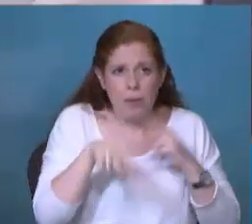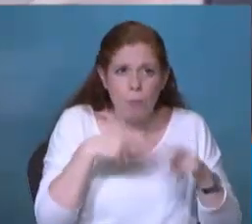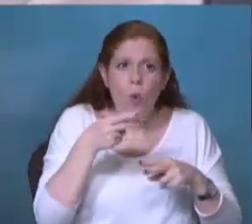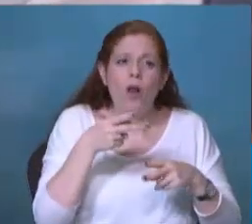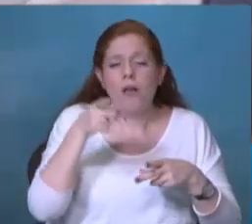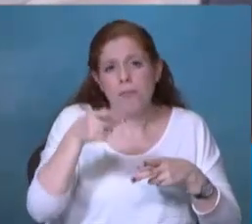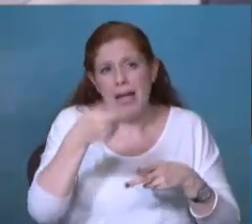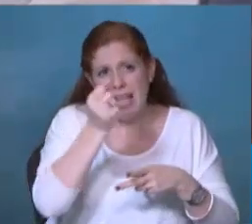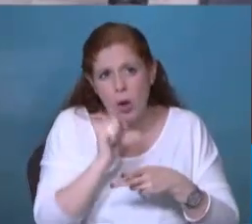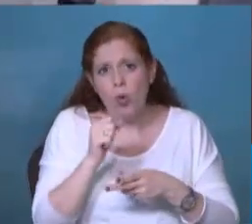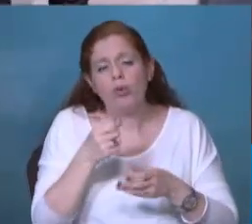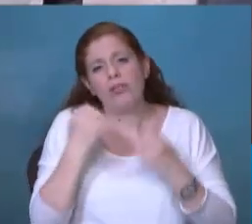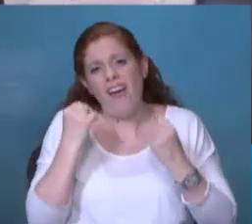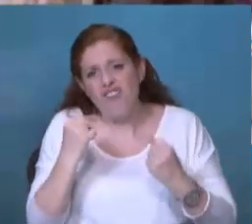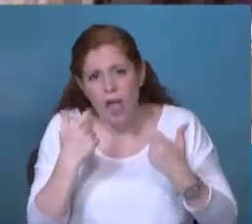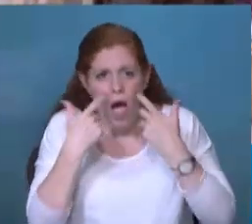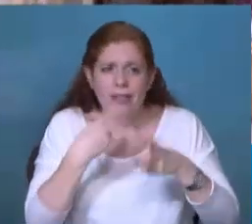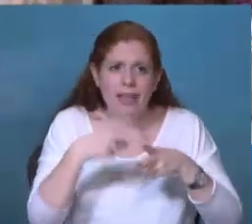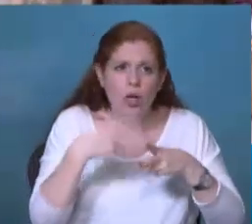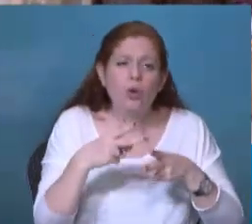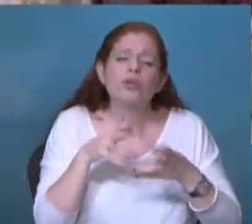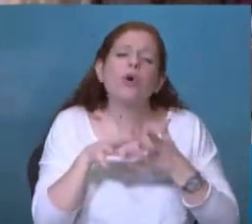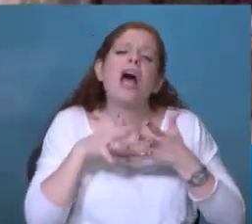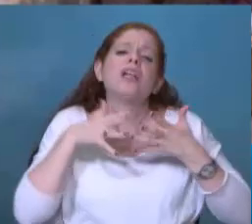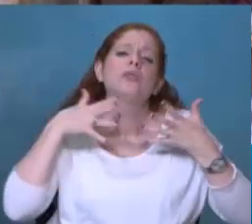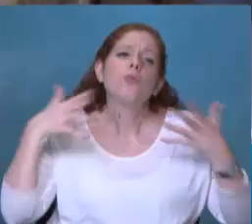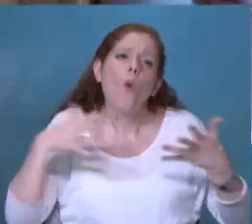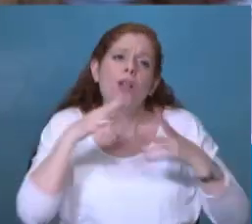אבטחה, הוצאות עצומות לעיר קטנה יחסית.